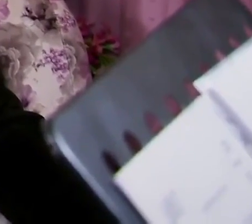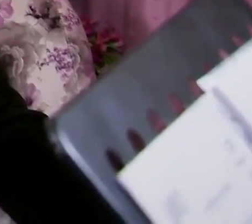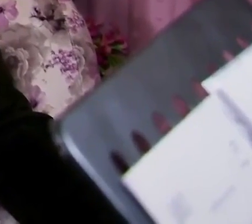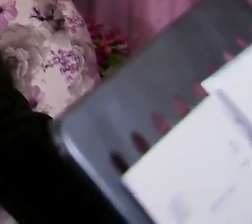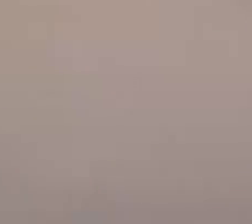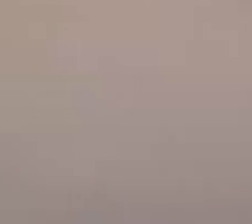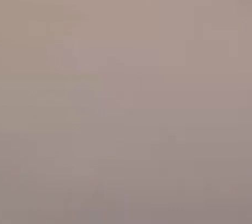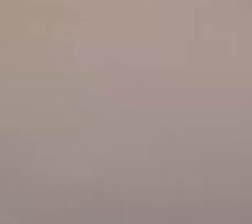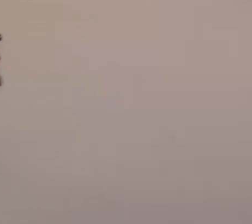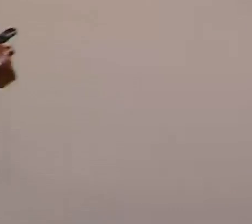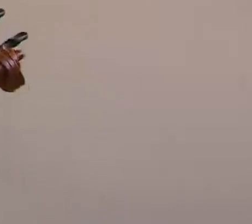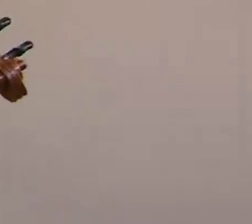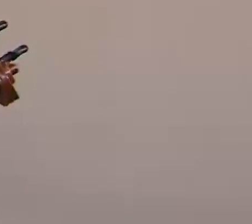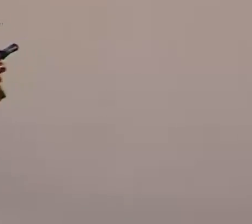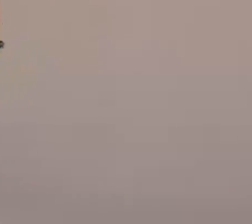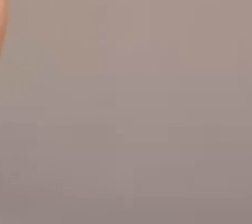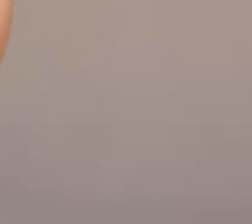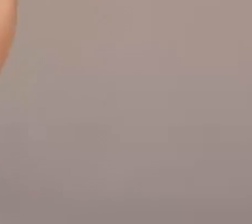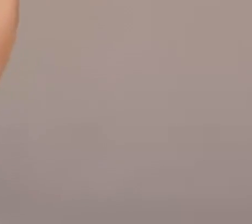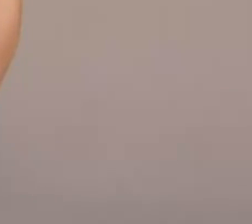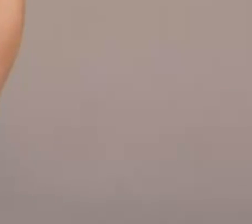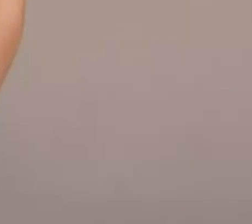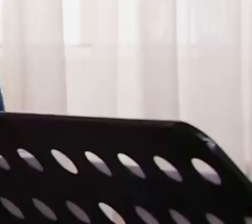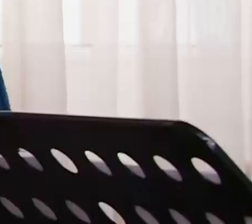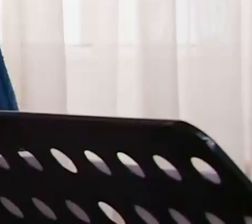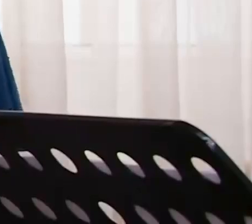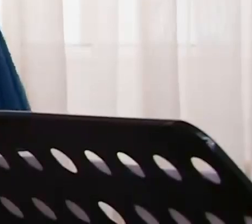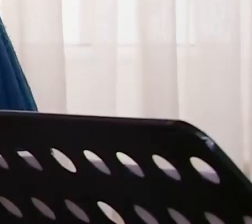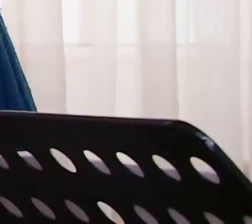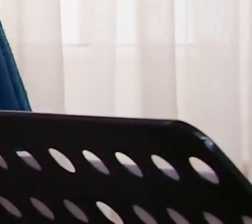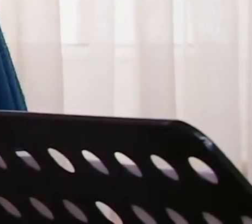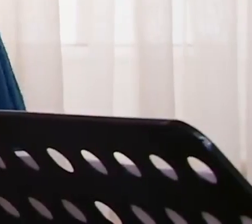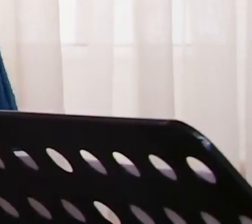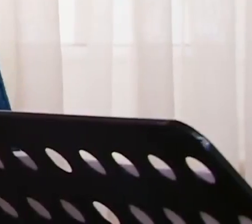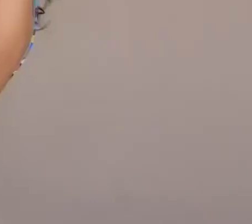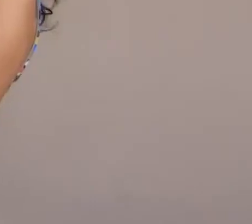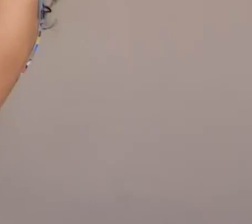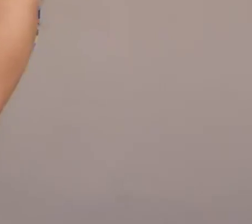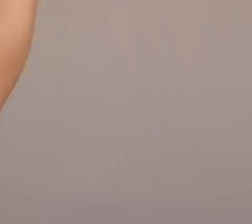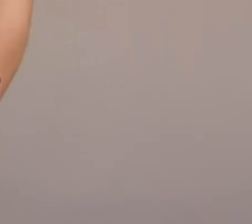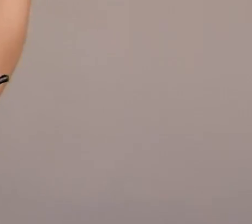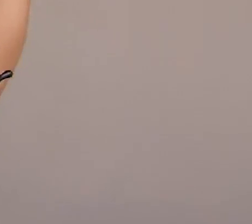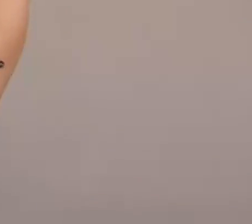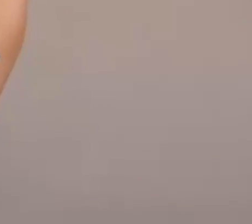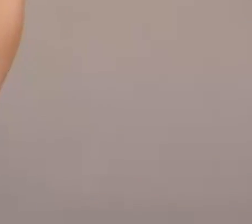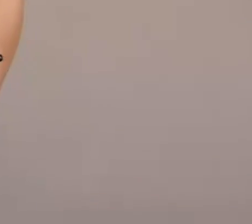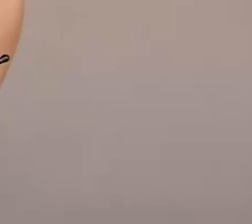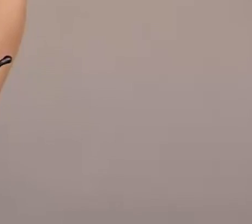Sarp suyu baştan aşağı şöyle bir süzdü. Dudaklarını beğenmiş bir edayla sıkmış, gözler kısık kısık